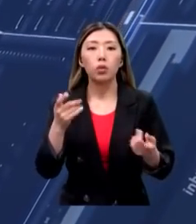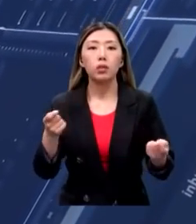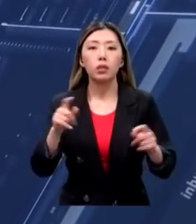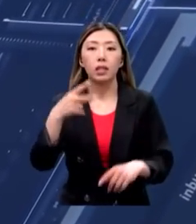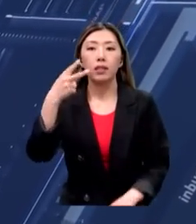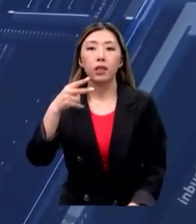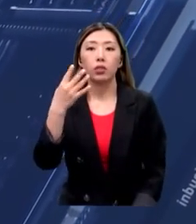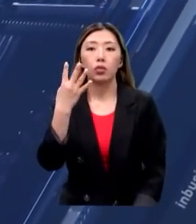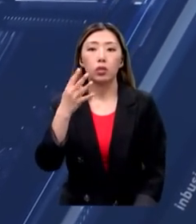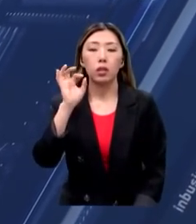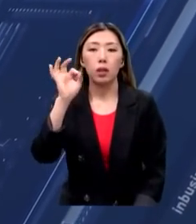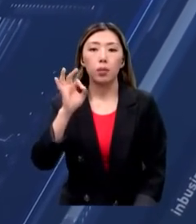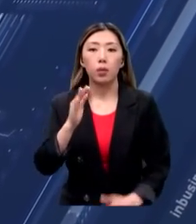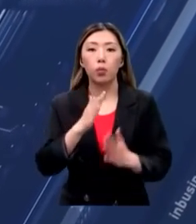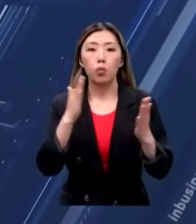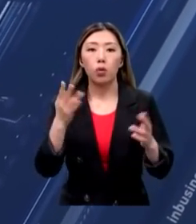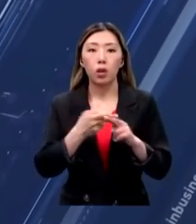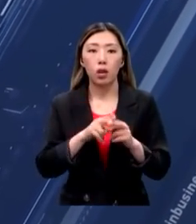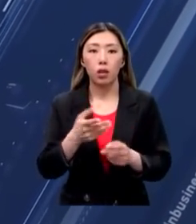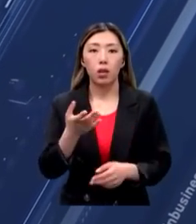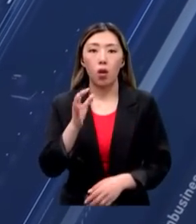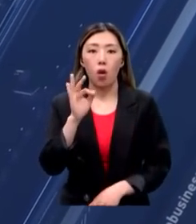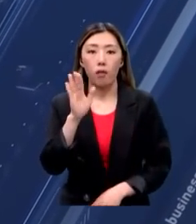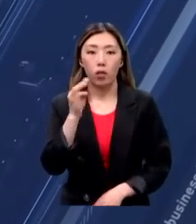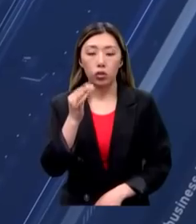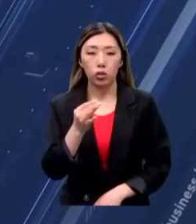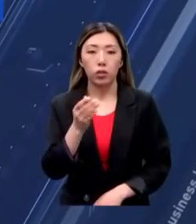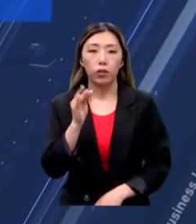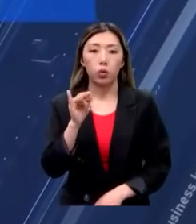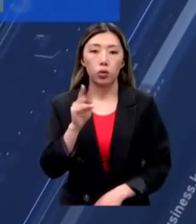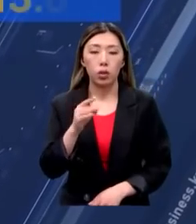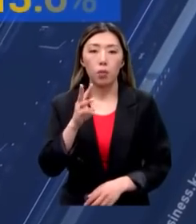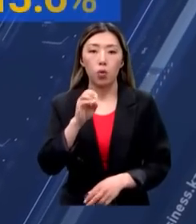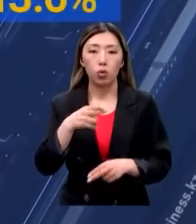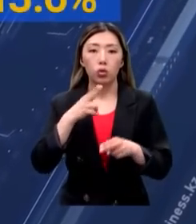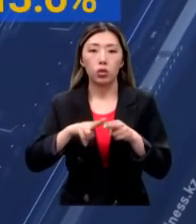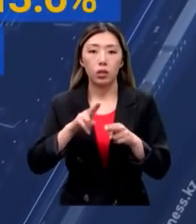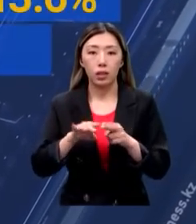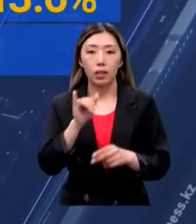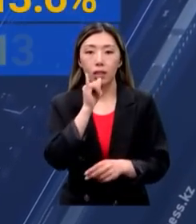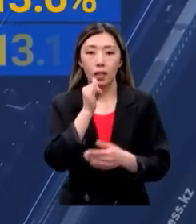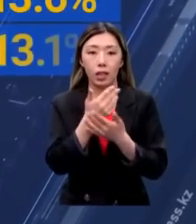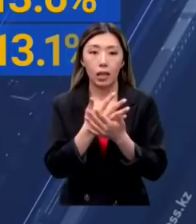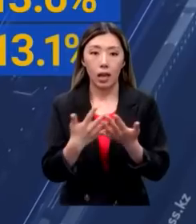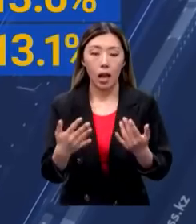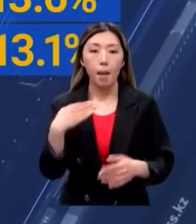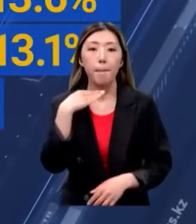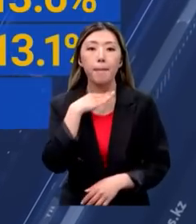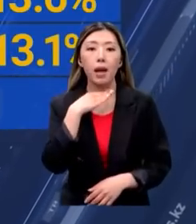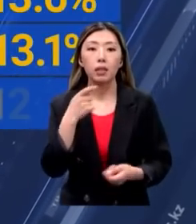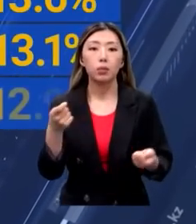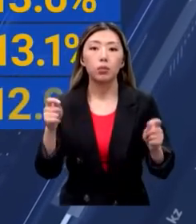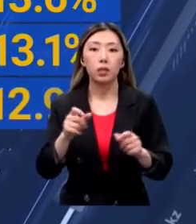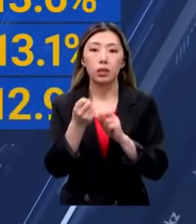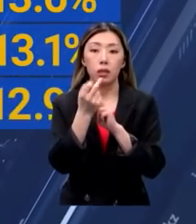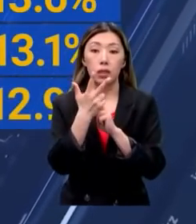на 24% с лишним фрукты, овощи, сахар, мед, шоколад и кондитерские изделия. Мясо подорожало почти